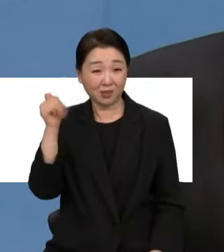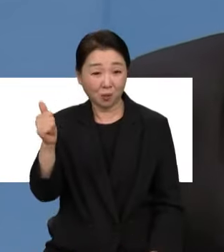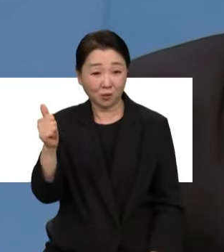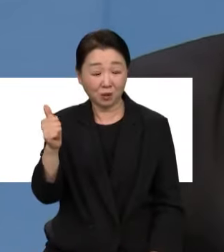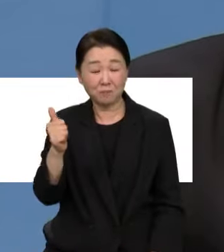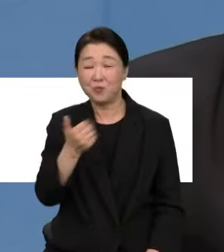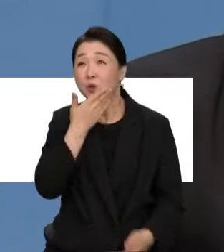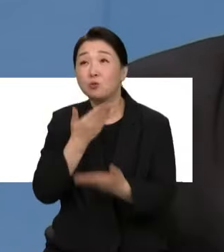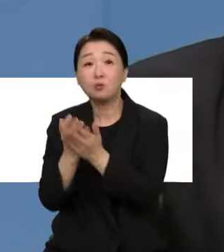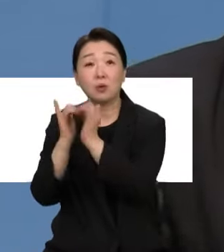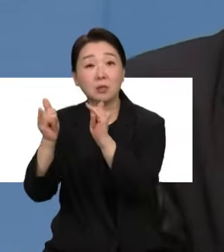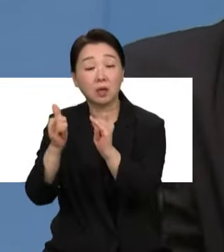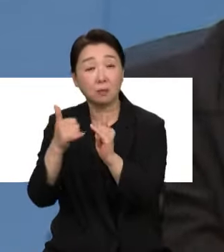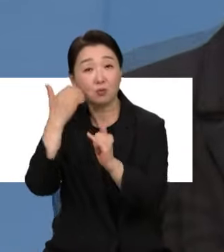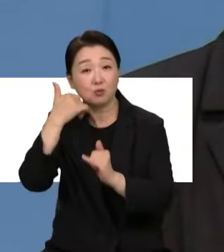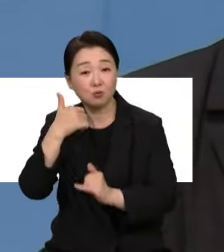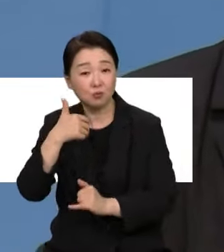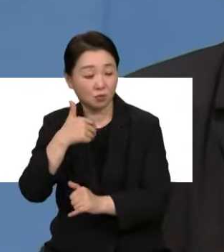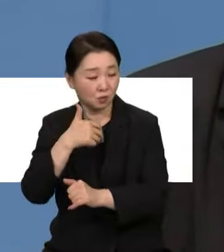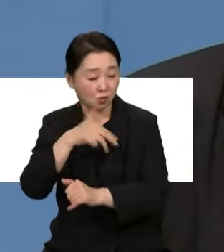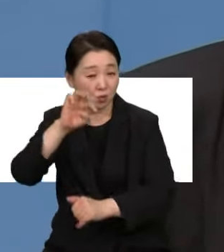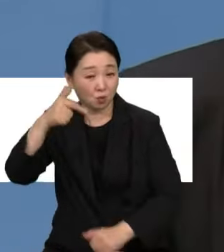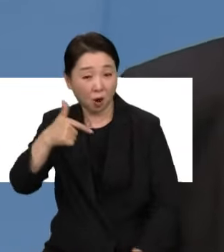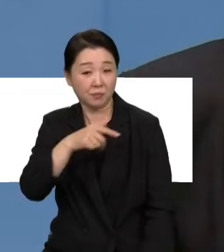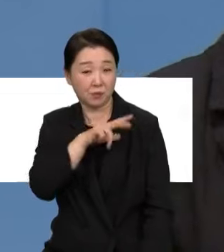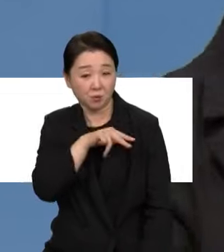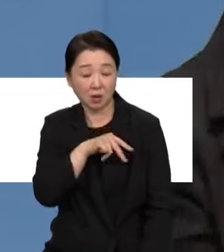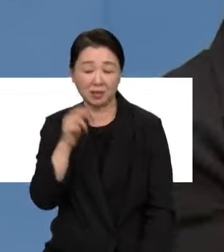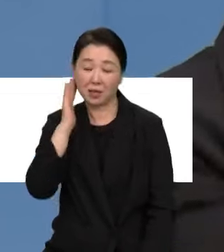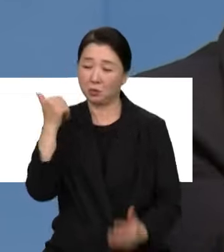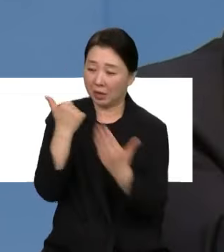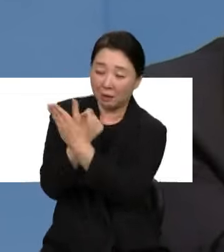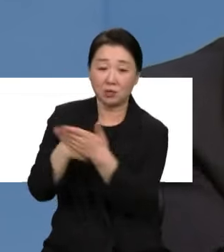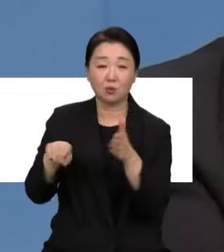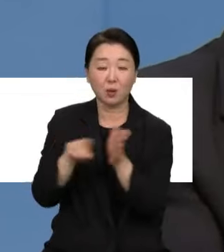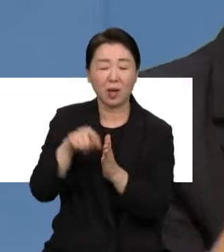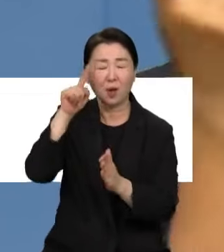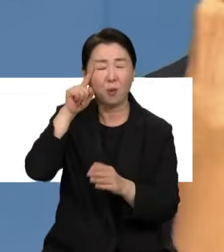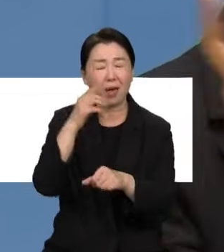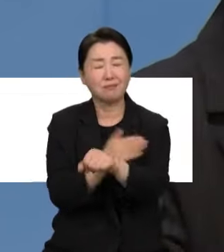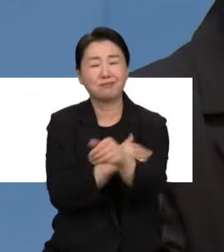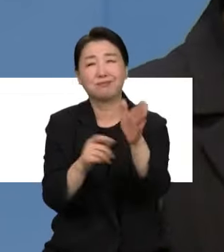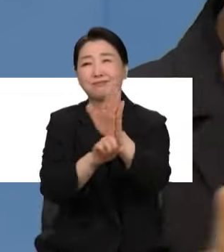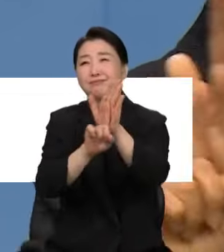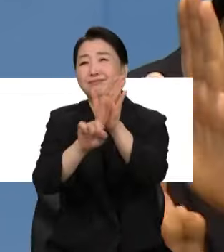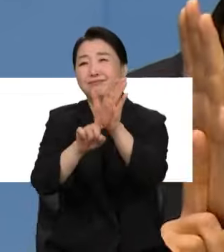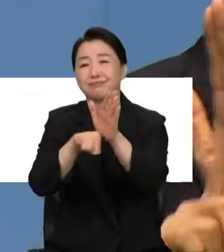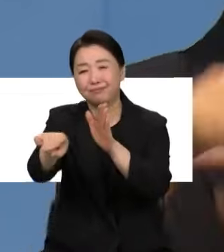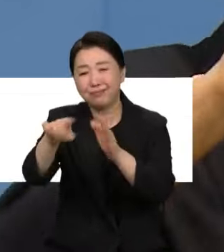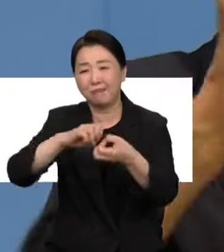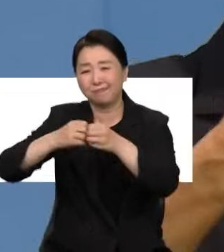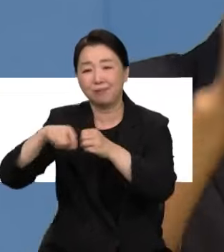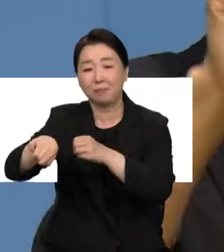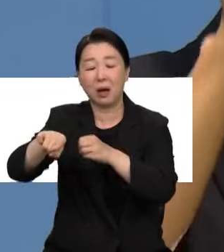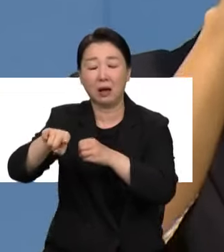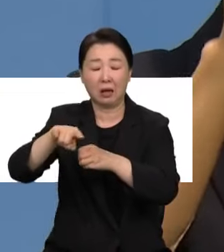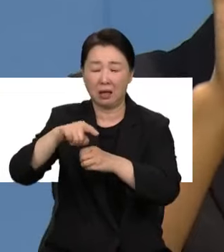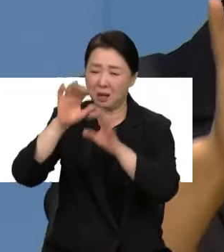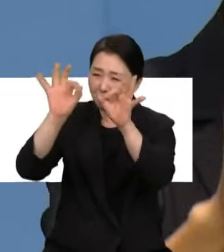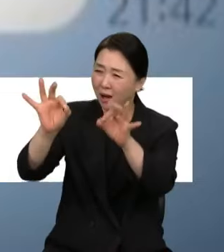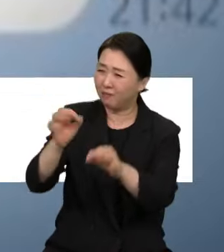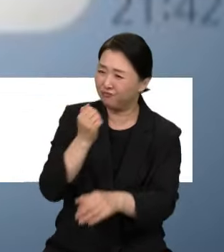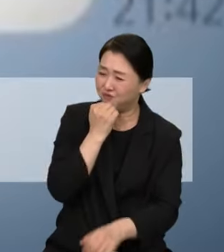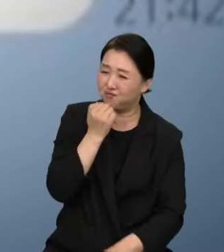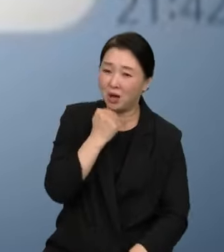불리는 친윤계 권성동 의원이 대통령을 감싸기 위해 흑색 선전마저 불사하는 권 의원의 모습은 보기